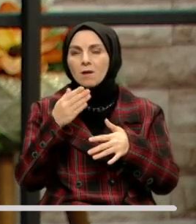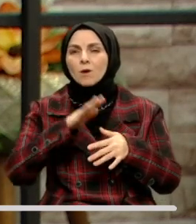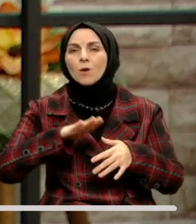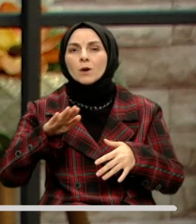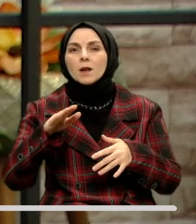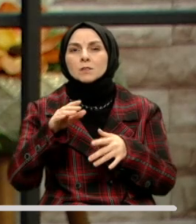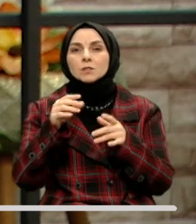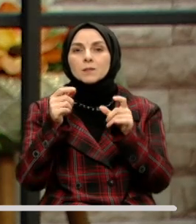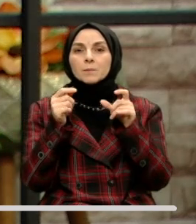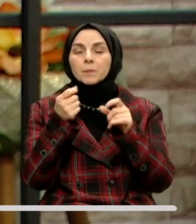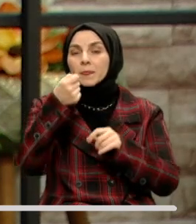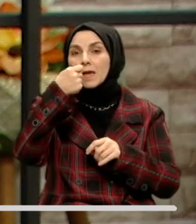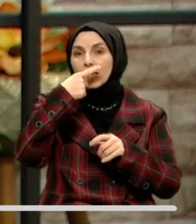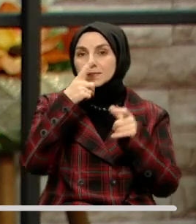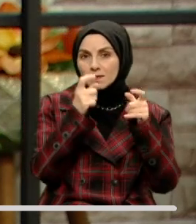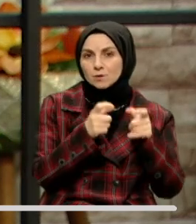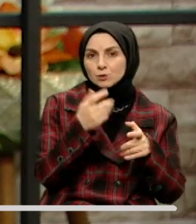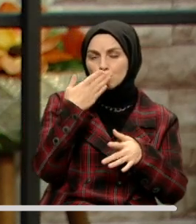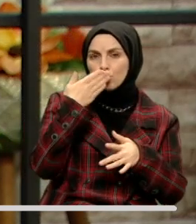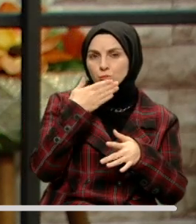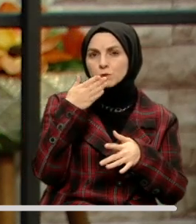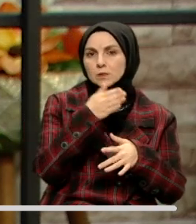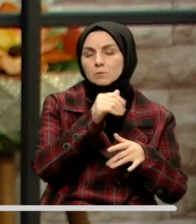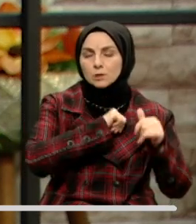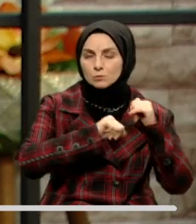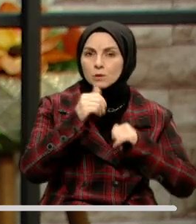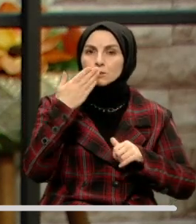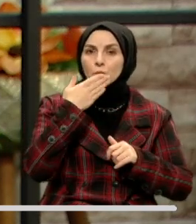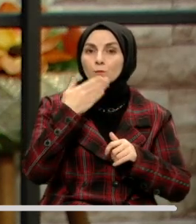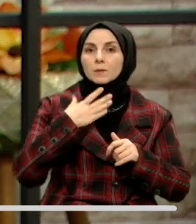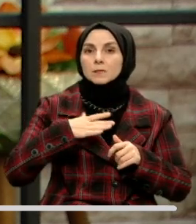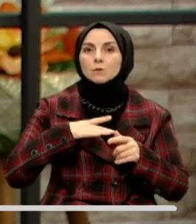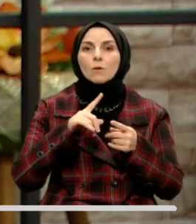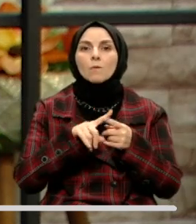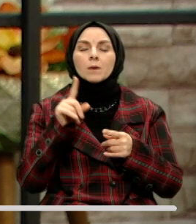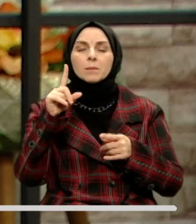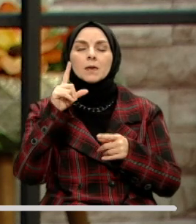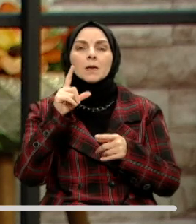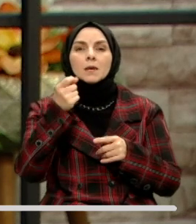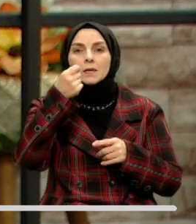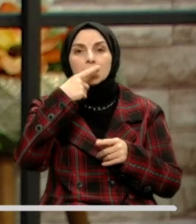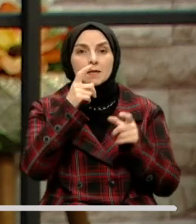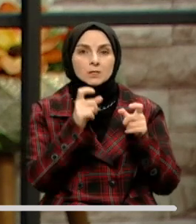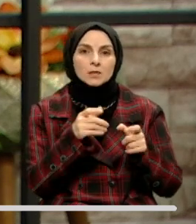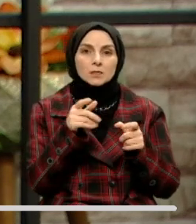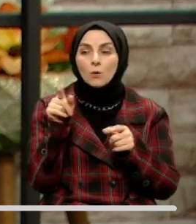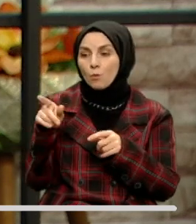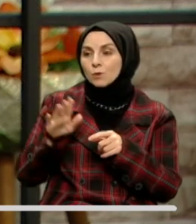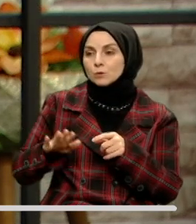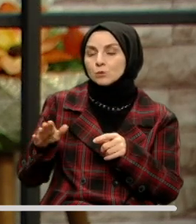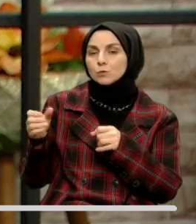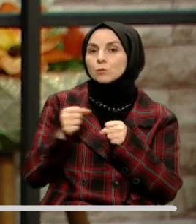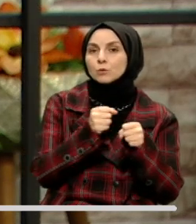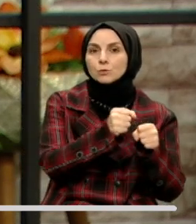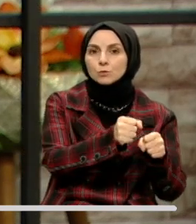Bir eczaneye gidip bir gün orada staj görmesini sağlıyoruz ki çocuğumuz burada eczacılık nasıl